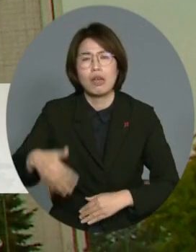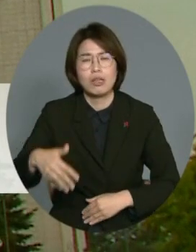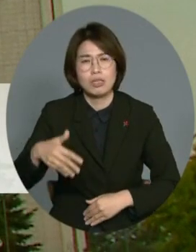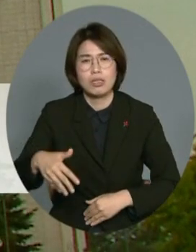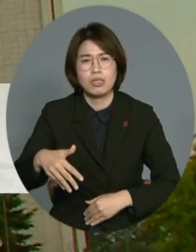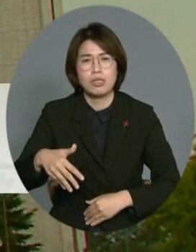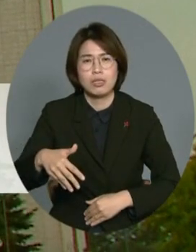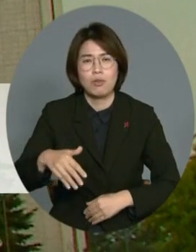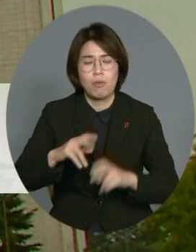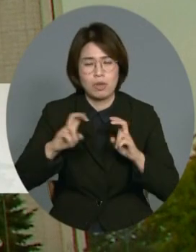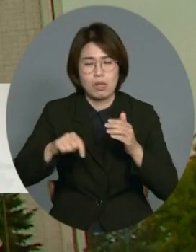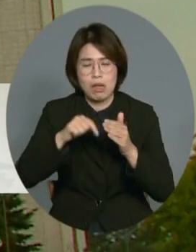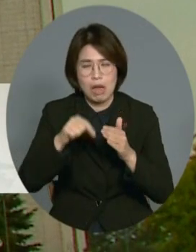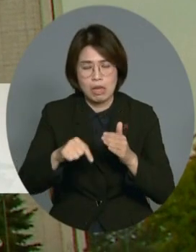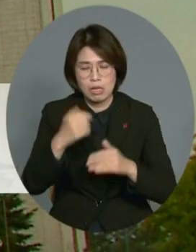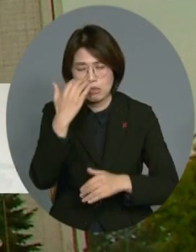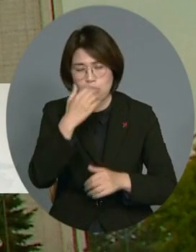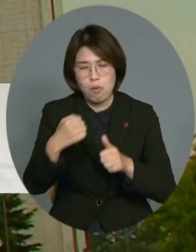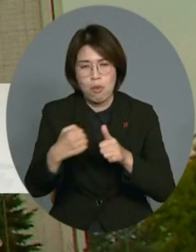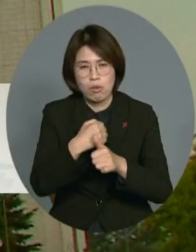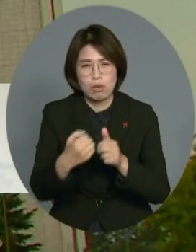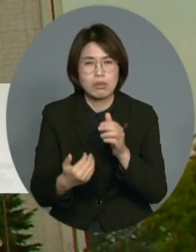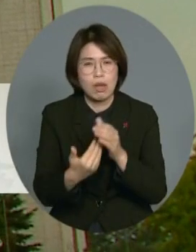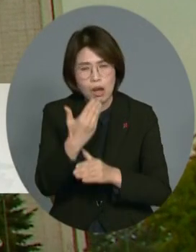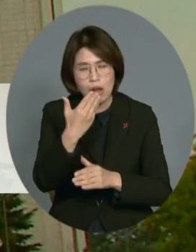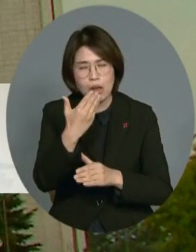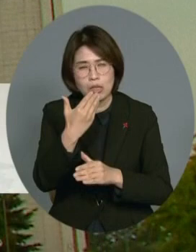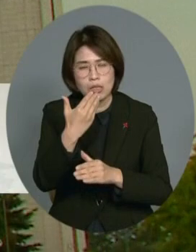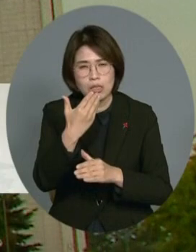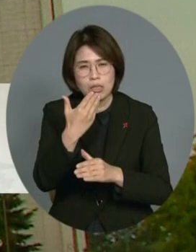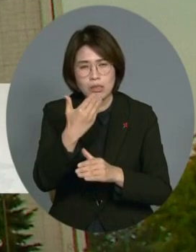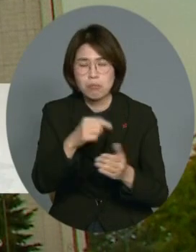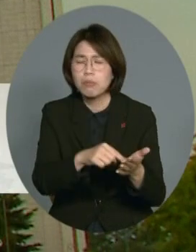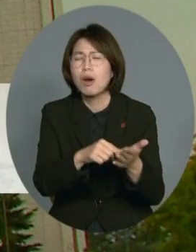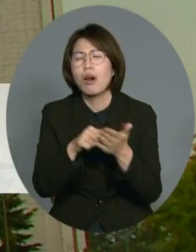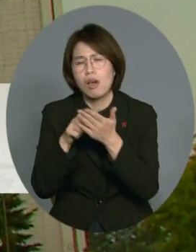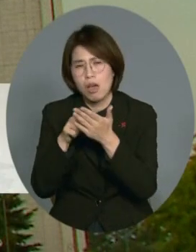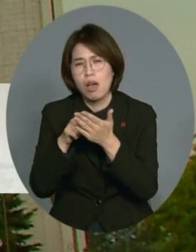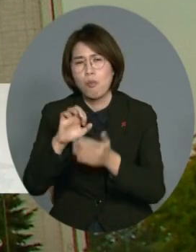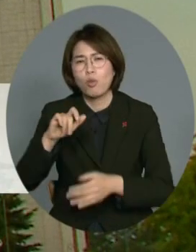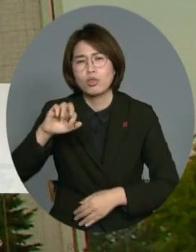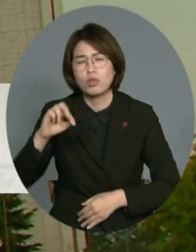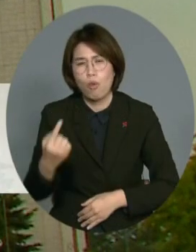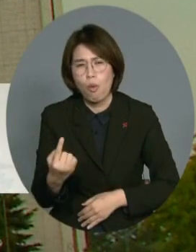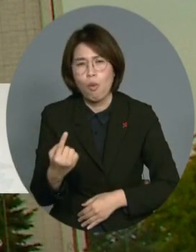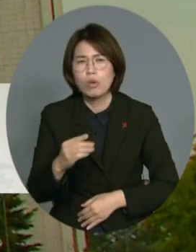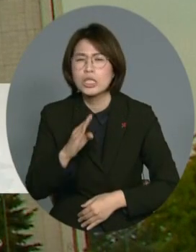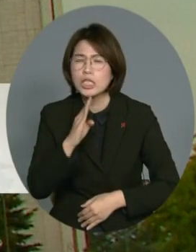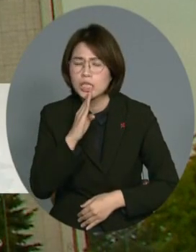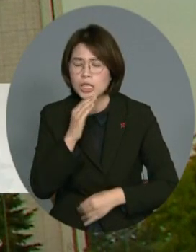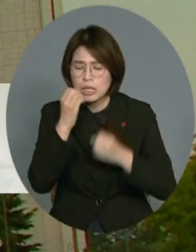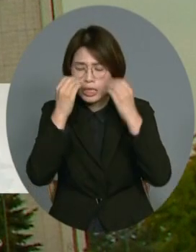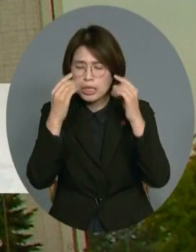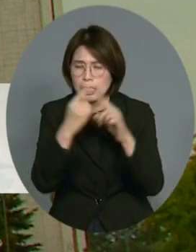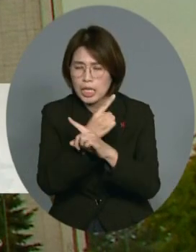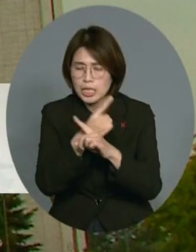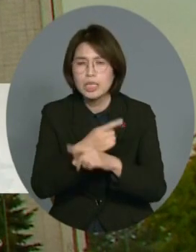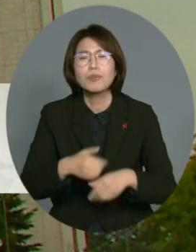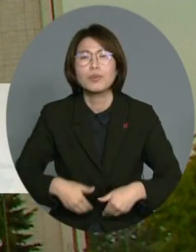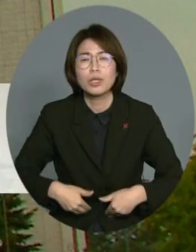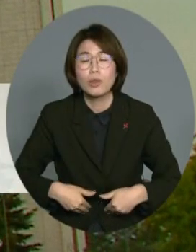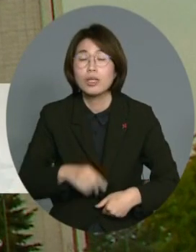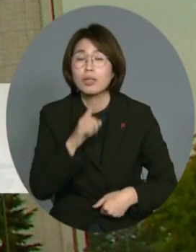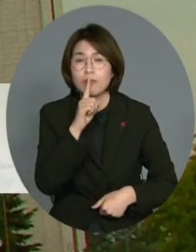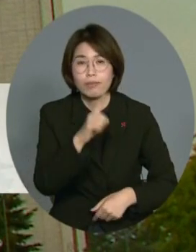또 사내 성폭력 사건으로 폐쇄적인 조직문화까지 드러나면서 포스코의 진정한 최신이 필요하다는 지정이